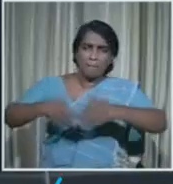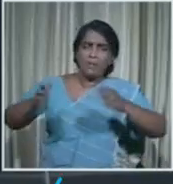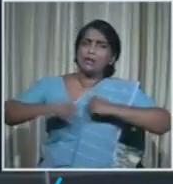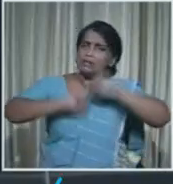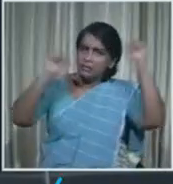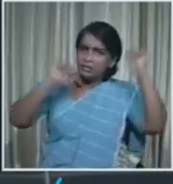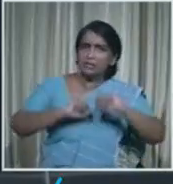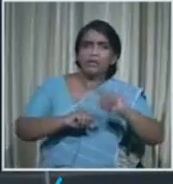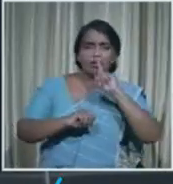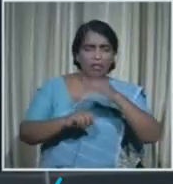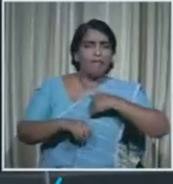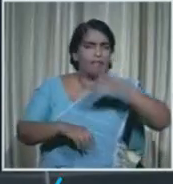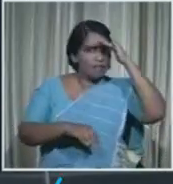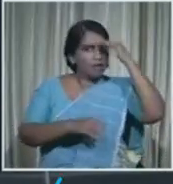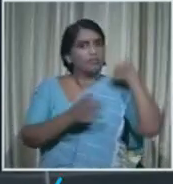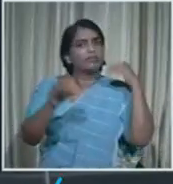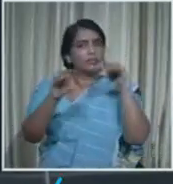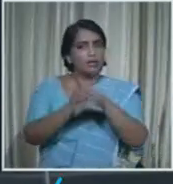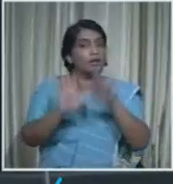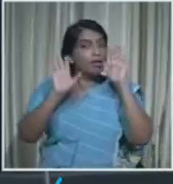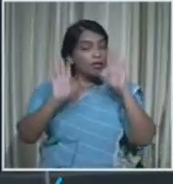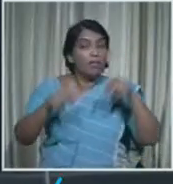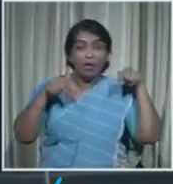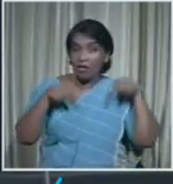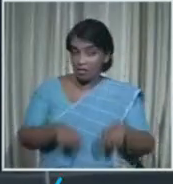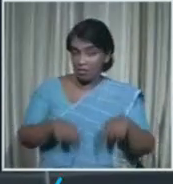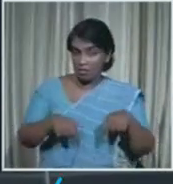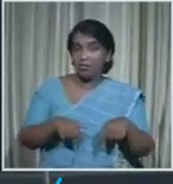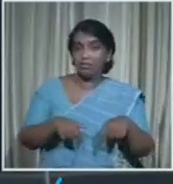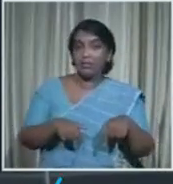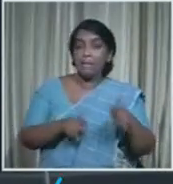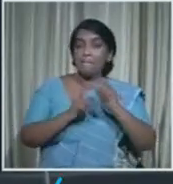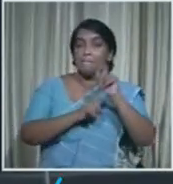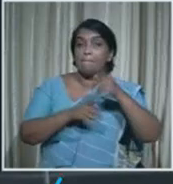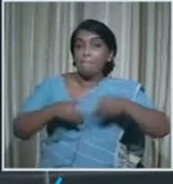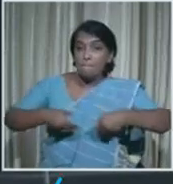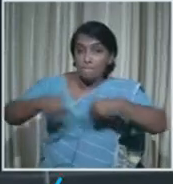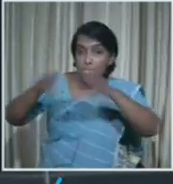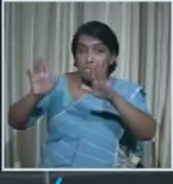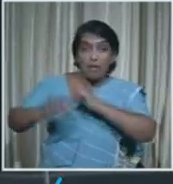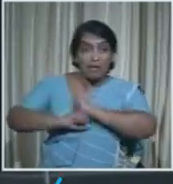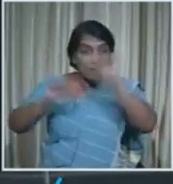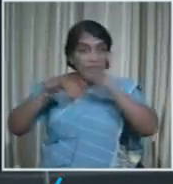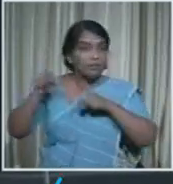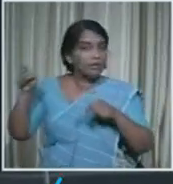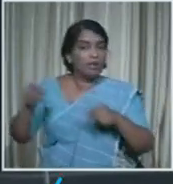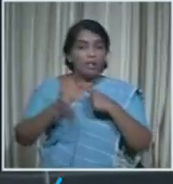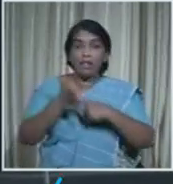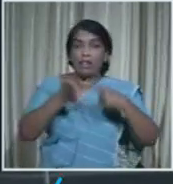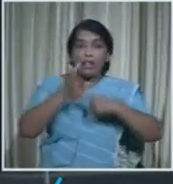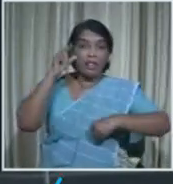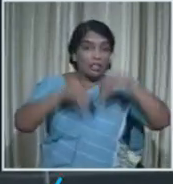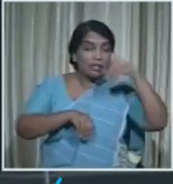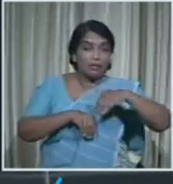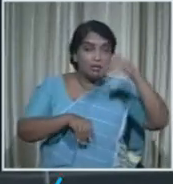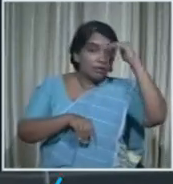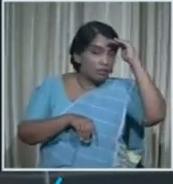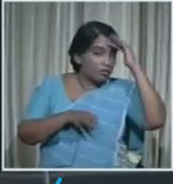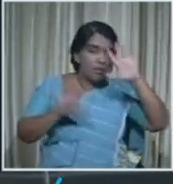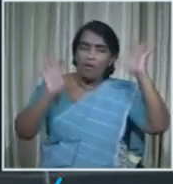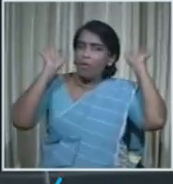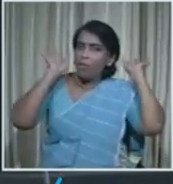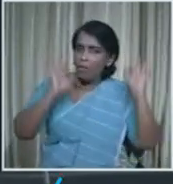ඒ සටනට නායකත්වය දුන්නා. නමුත් අද වෙනකොට මේ පාරේ තියෙන සටන දේශපාලන නායකත්වයකින්